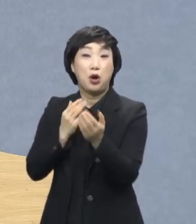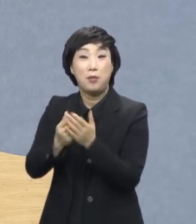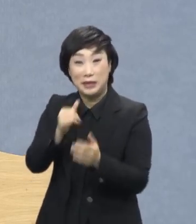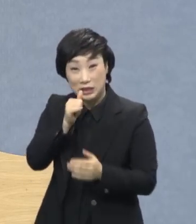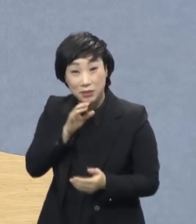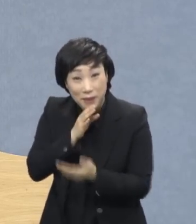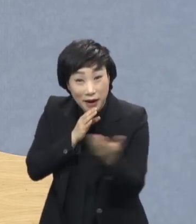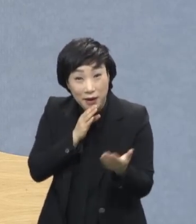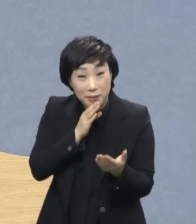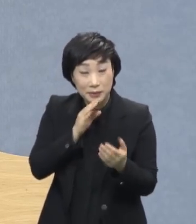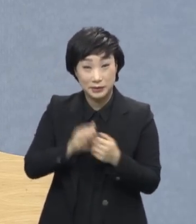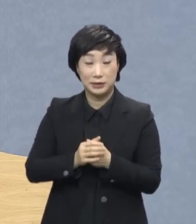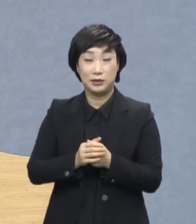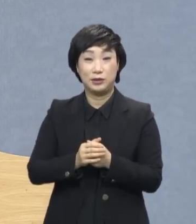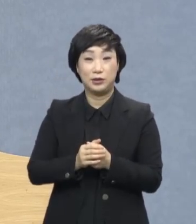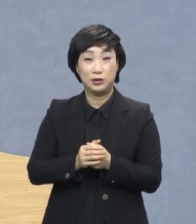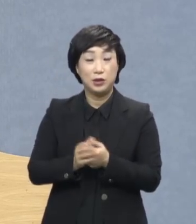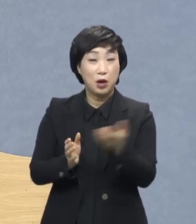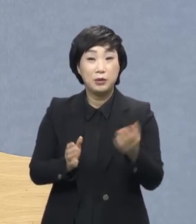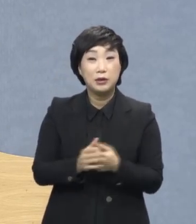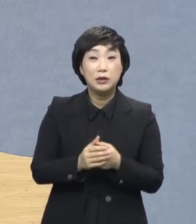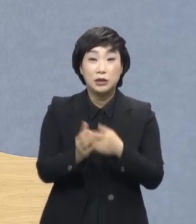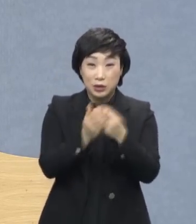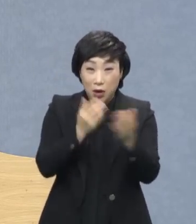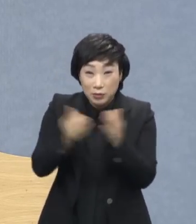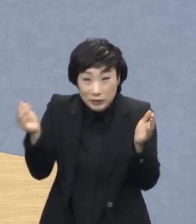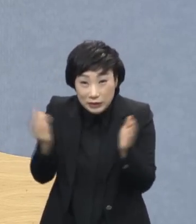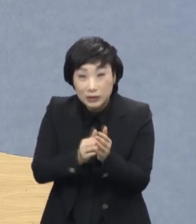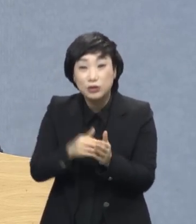말이오. 순간에 경험을 하고